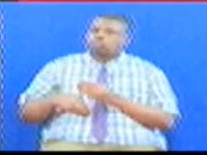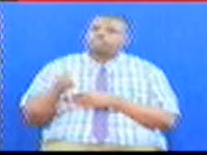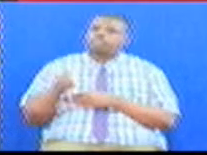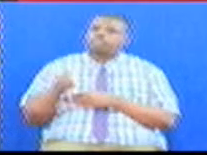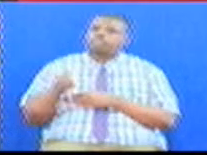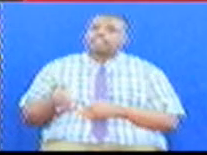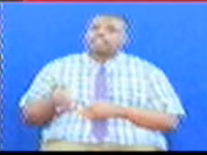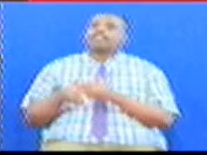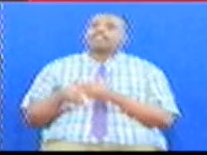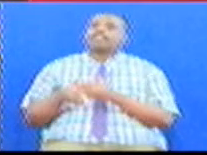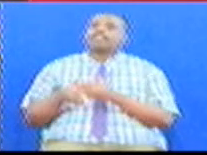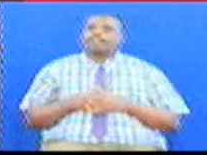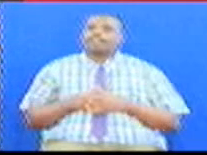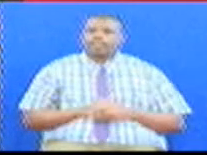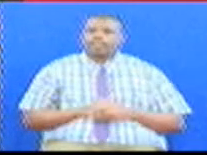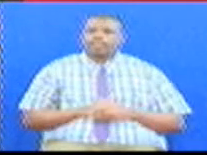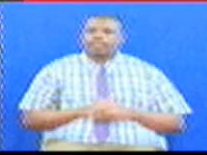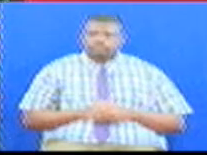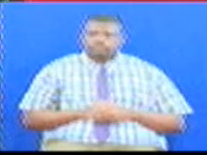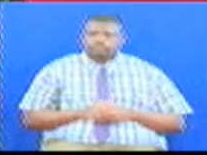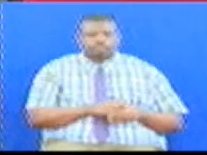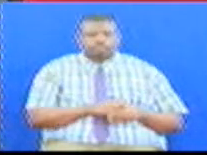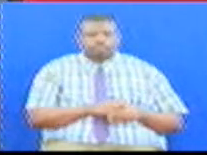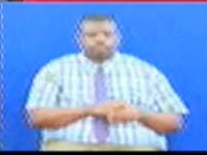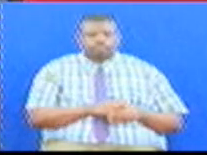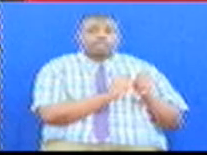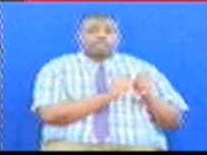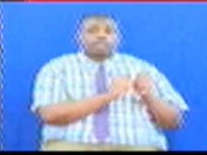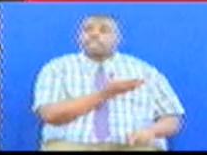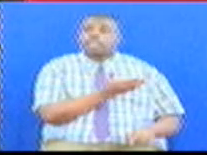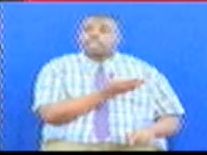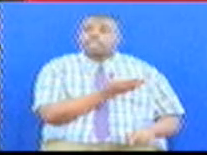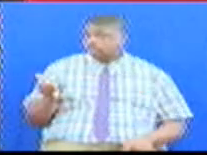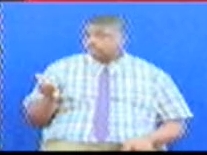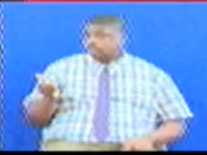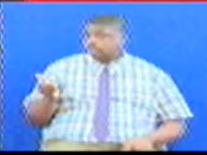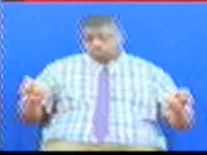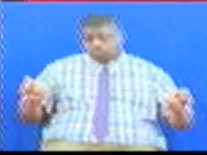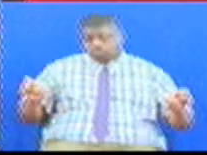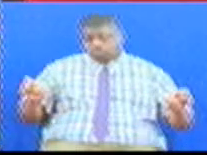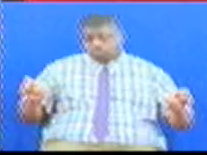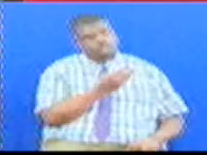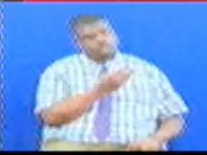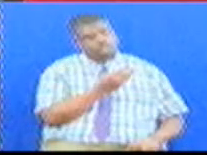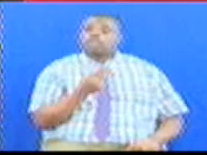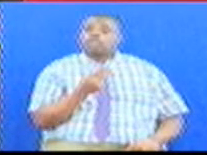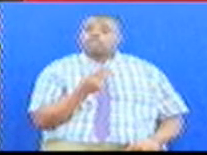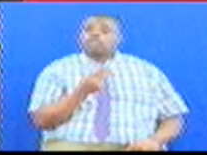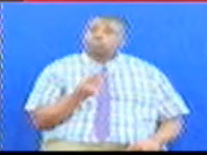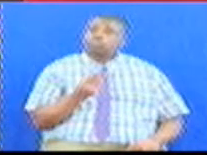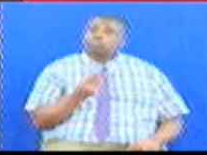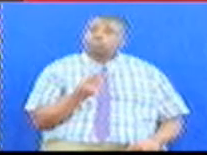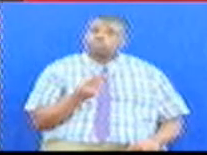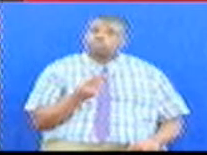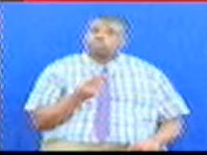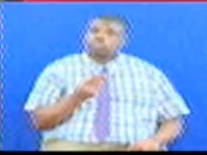Mheshimiwa Naibu Spika, marekebisho lingine ni hili la kwenye ibara ya 43 kwenye mswada ambayo